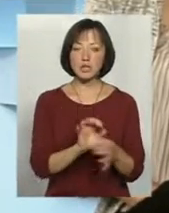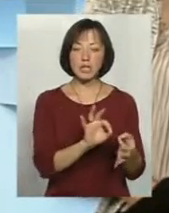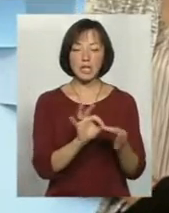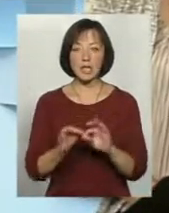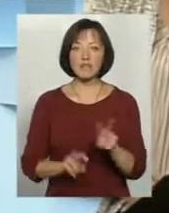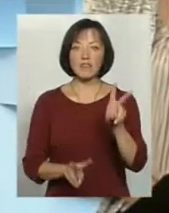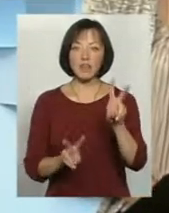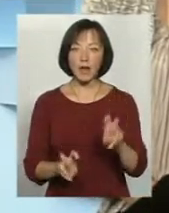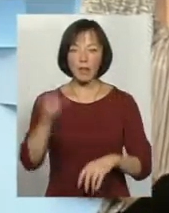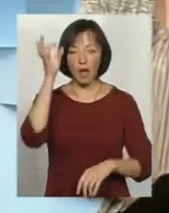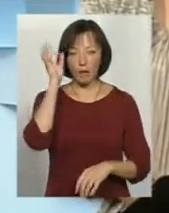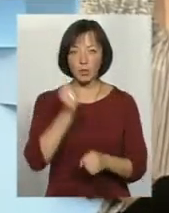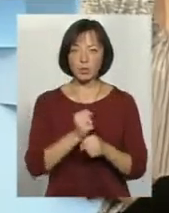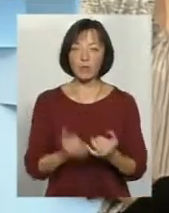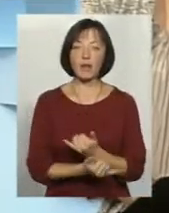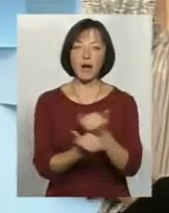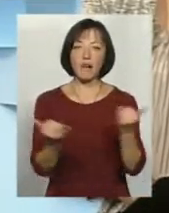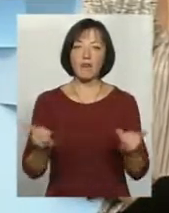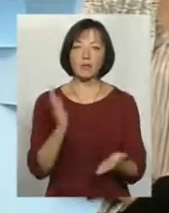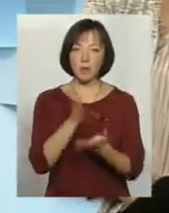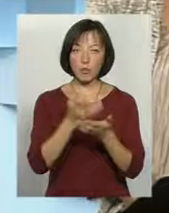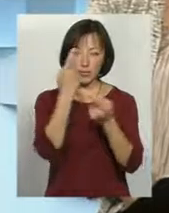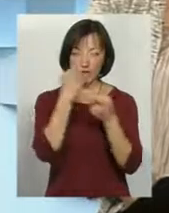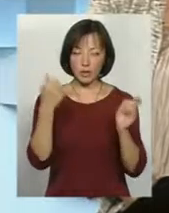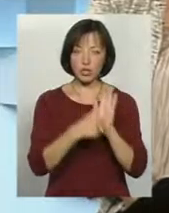темі. Нагадую, працюємо для вас в прямому ефірі